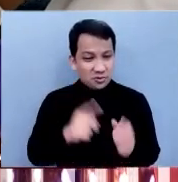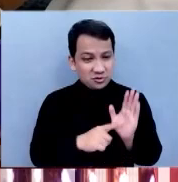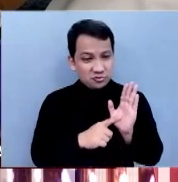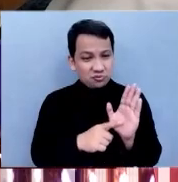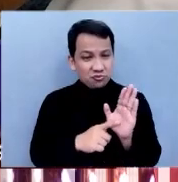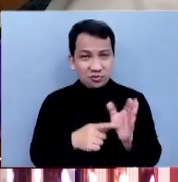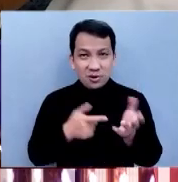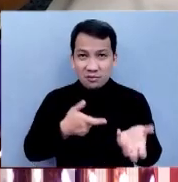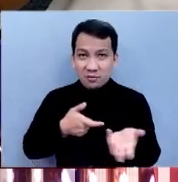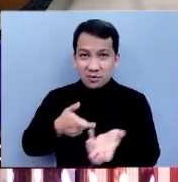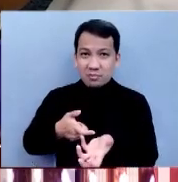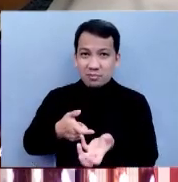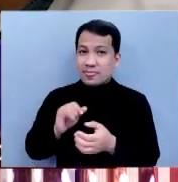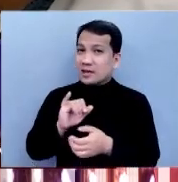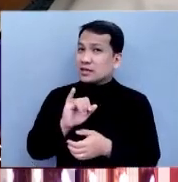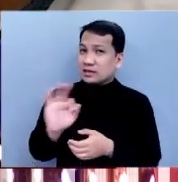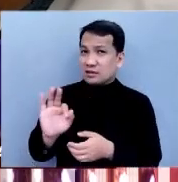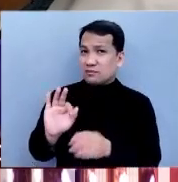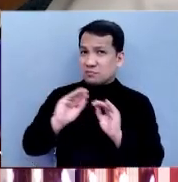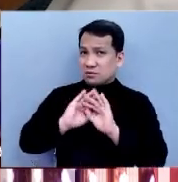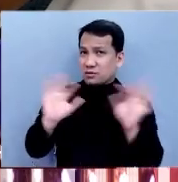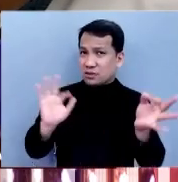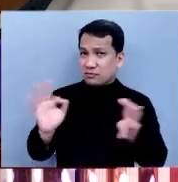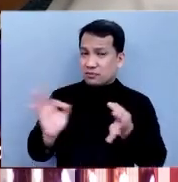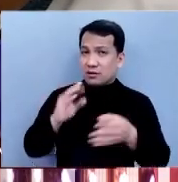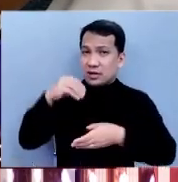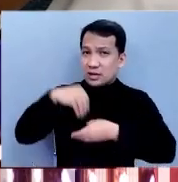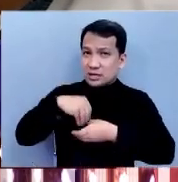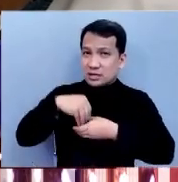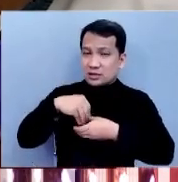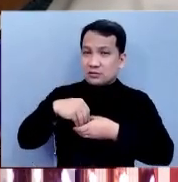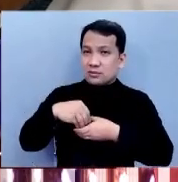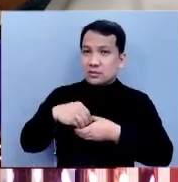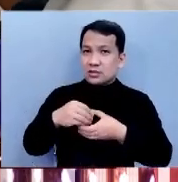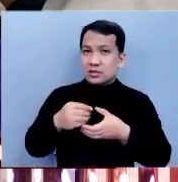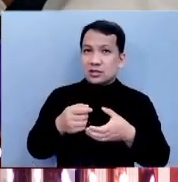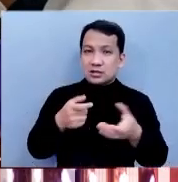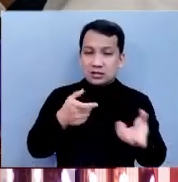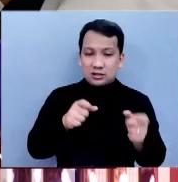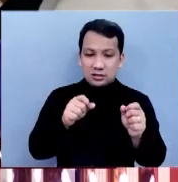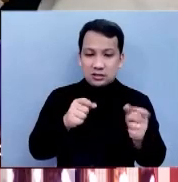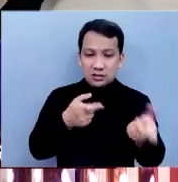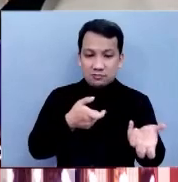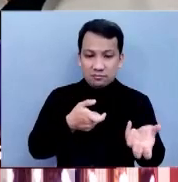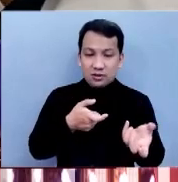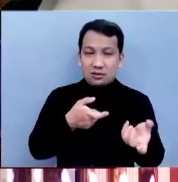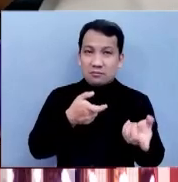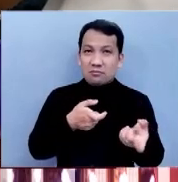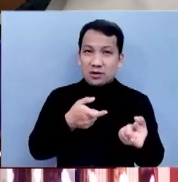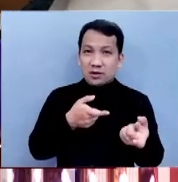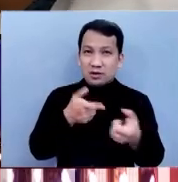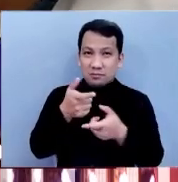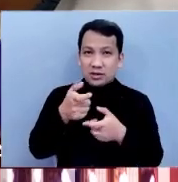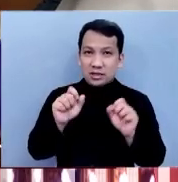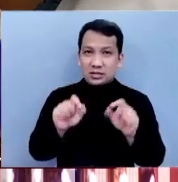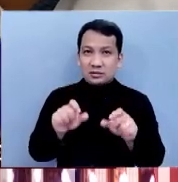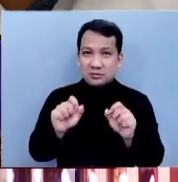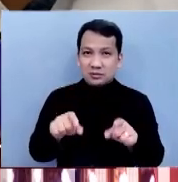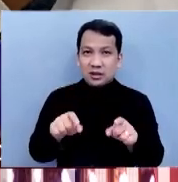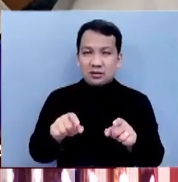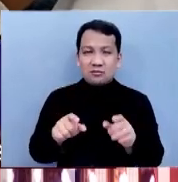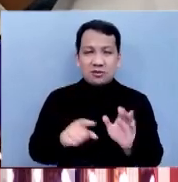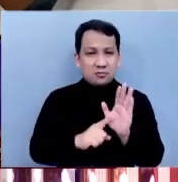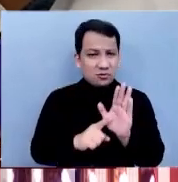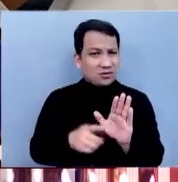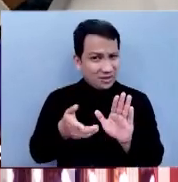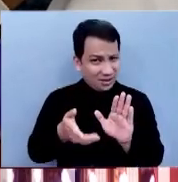Bagamat, to be clear ha, nasa loob po siya ng gun shop, hindi naman po nasa labas. Pero yun nga ho, yung blatant na pagpapakita ng kanyang mga baril, meron mo